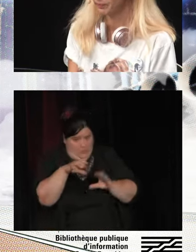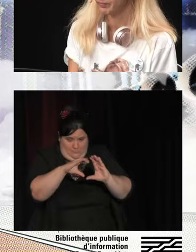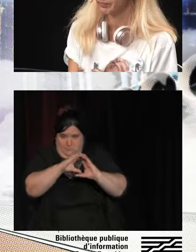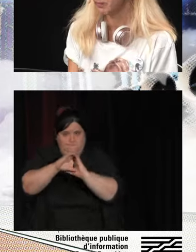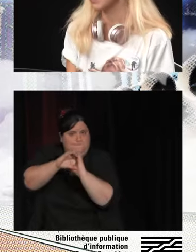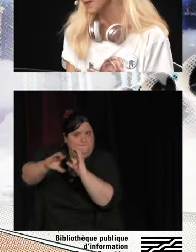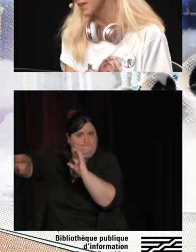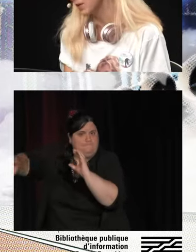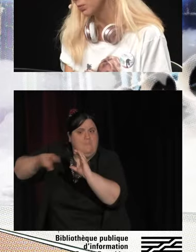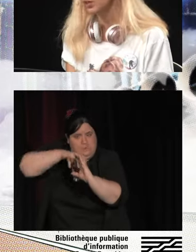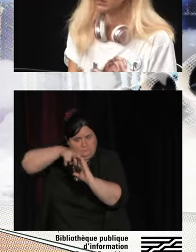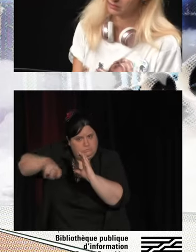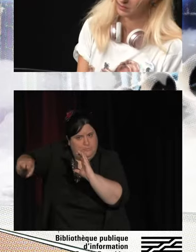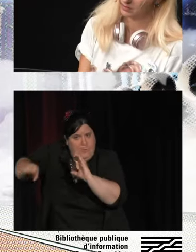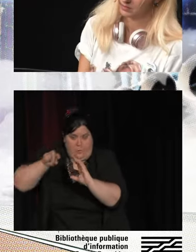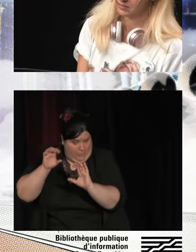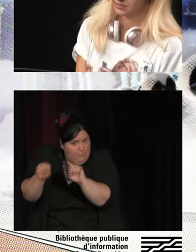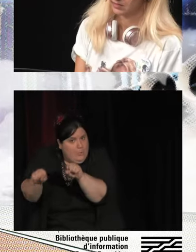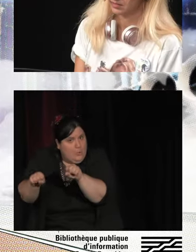dans le jeu. Mais c'est pas celle-là qu'on prend.